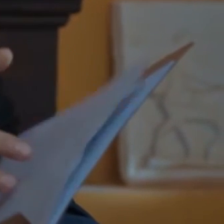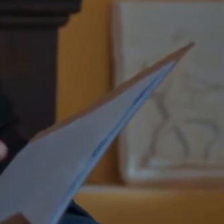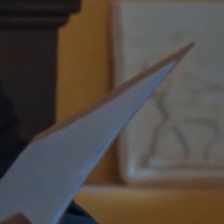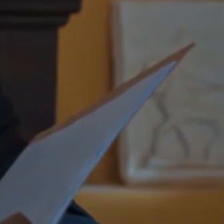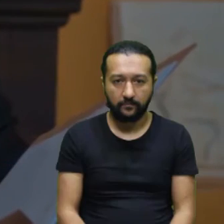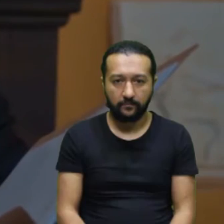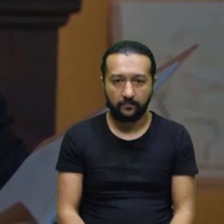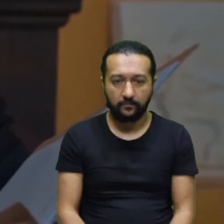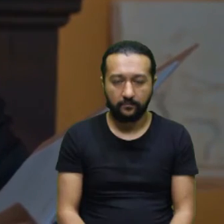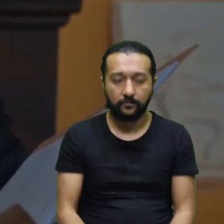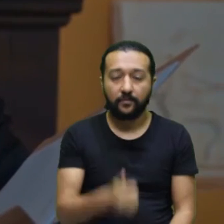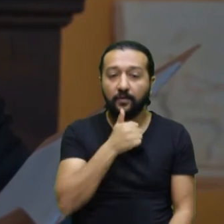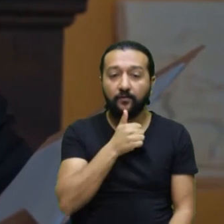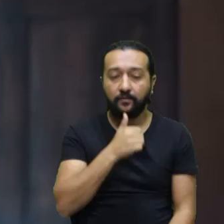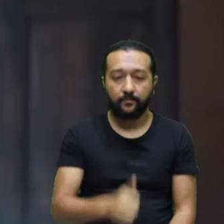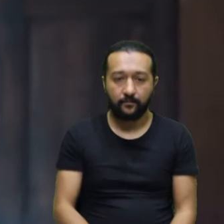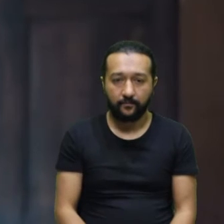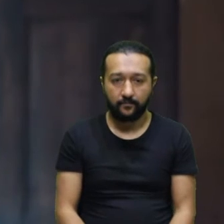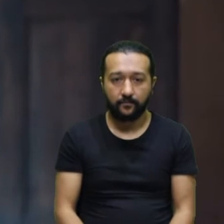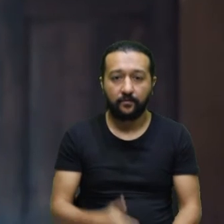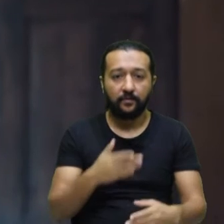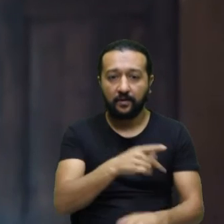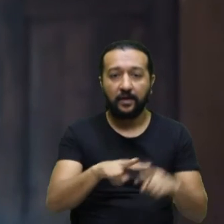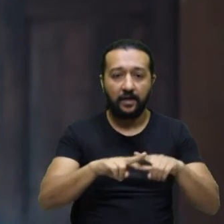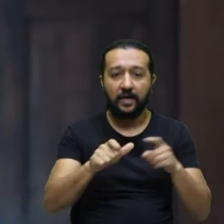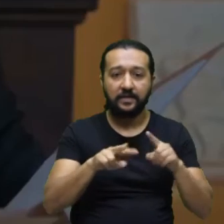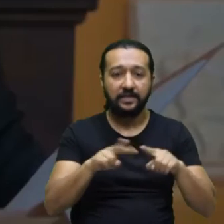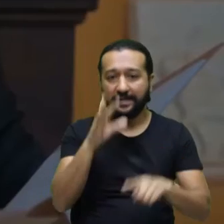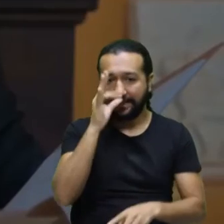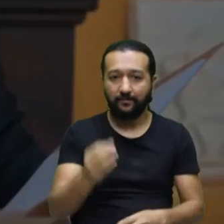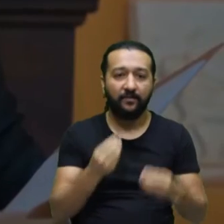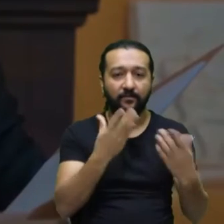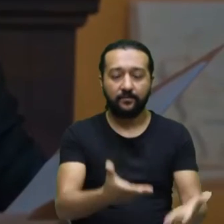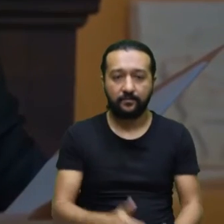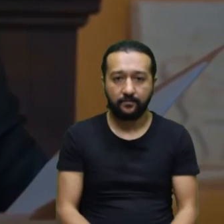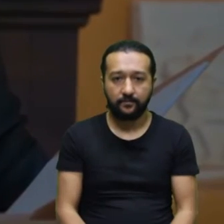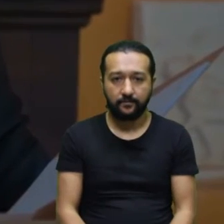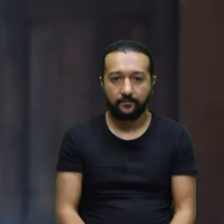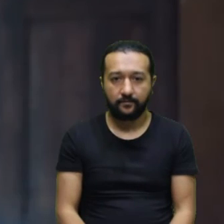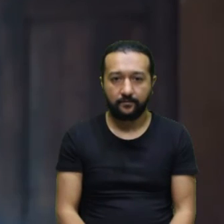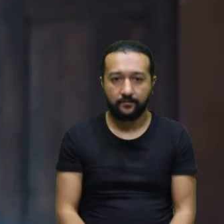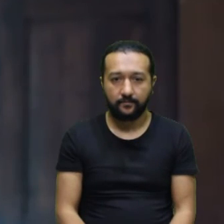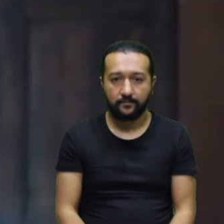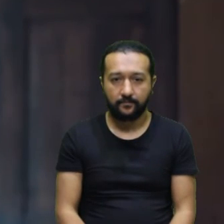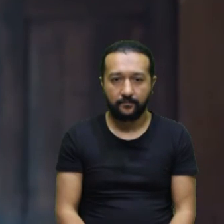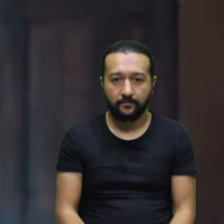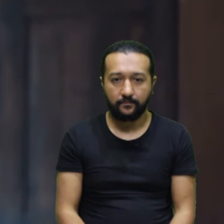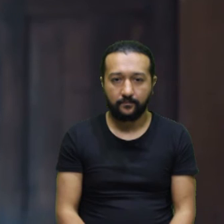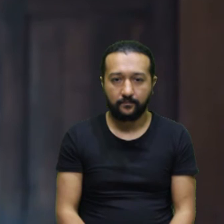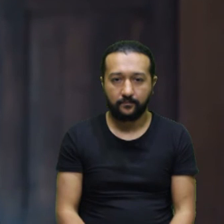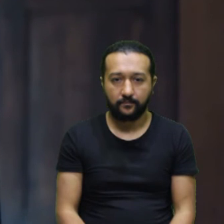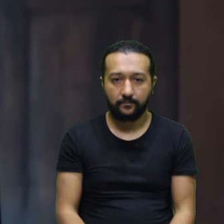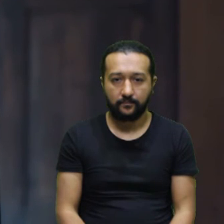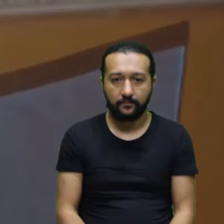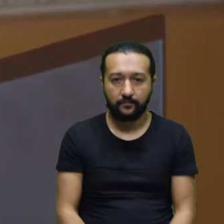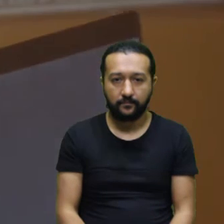Efendim, asayı kime vereceksiniz? Martin dikkat kesilerek dönüp bakınca haddini